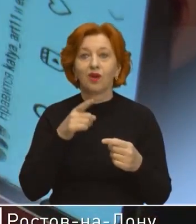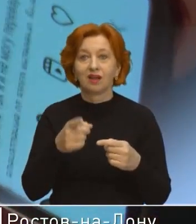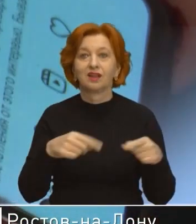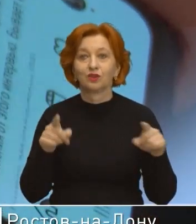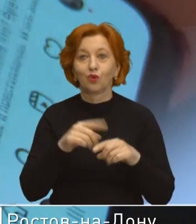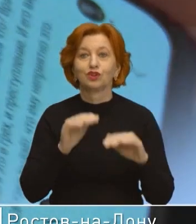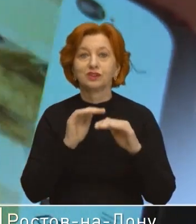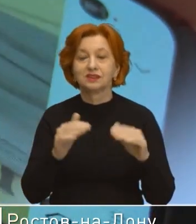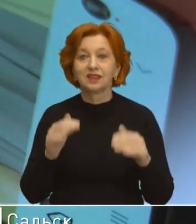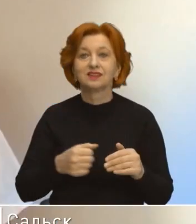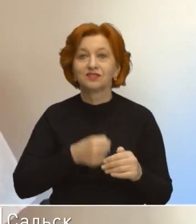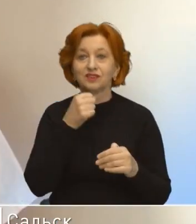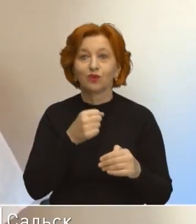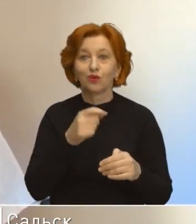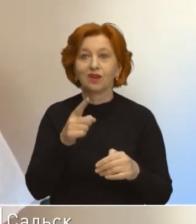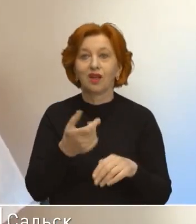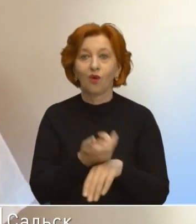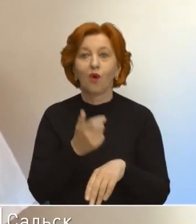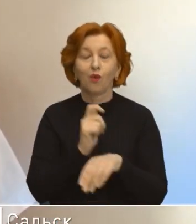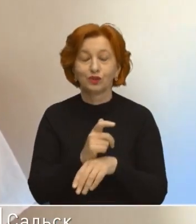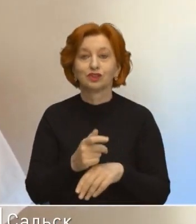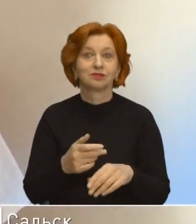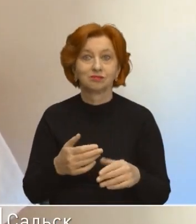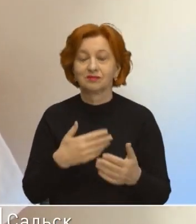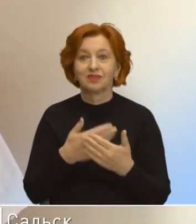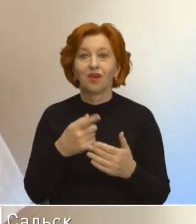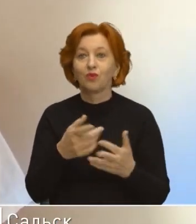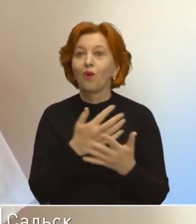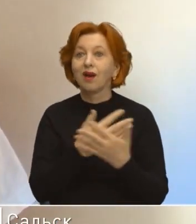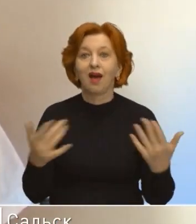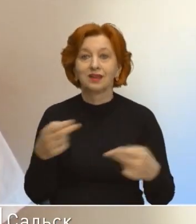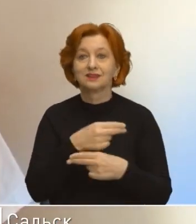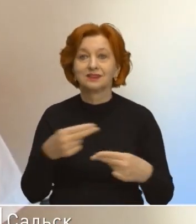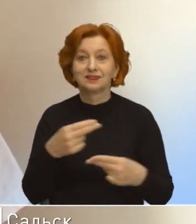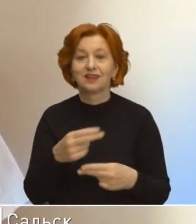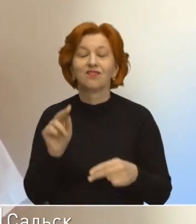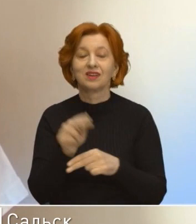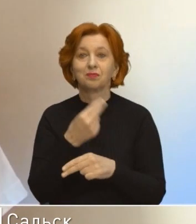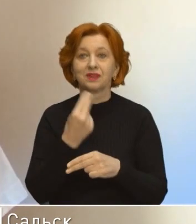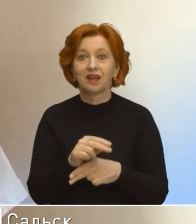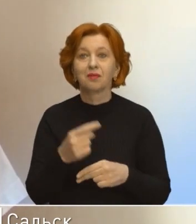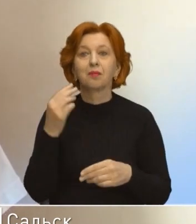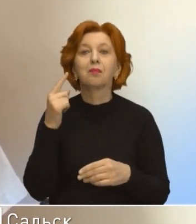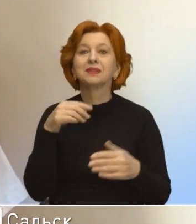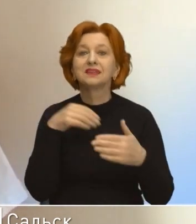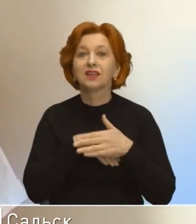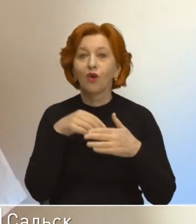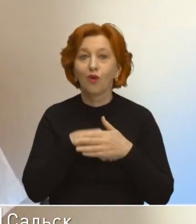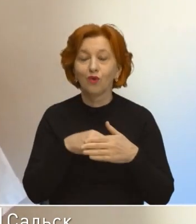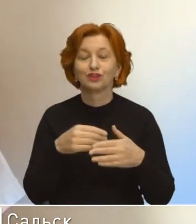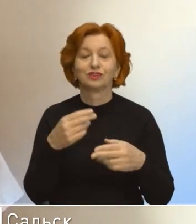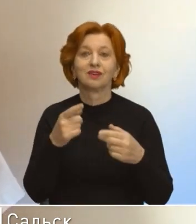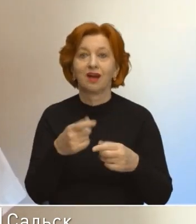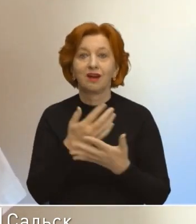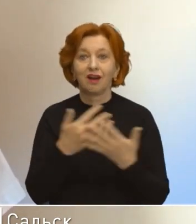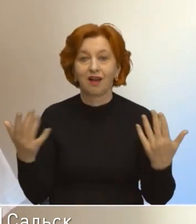и дети, и взрослые. Мне очень нравится тема ее аккаунта, у нее разные темы. Есть как воспитание, психологические. Недавно она ездила на